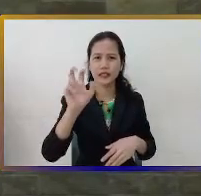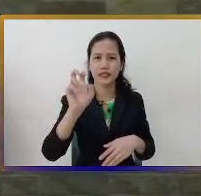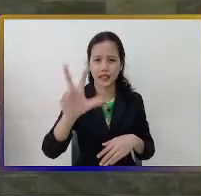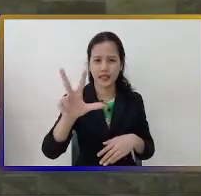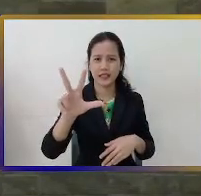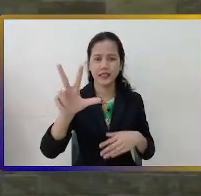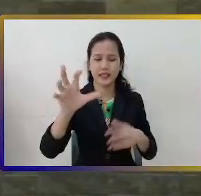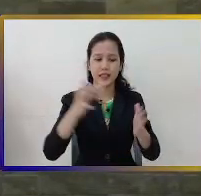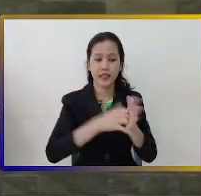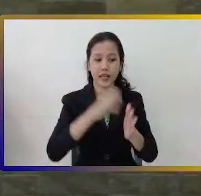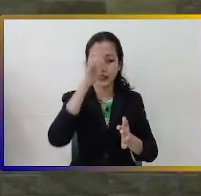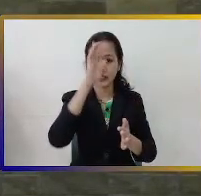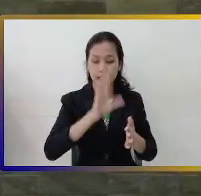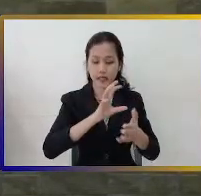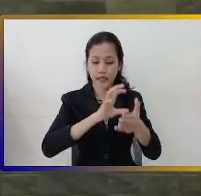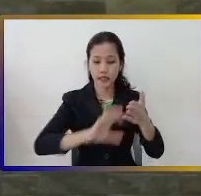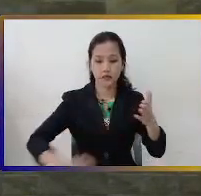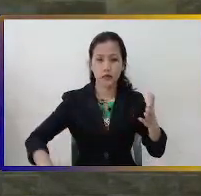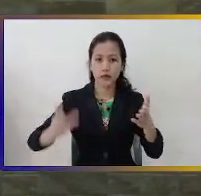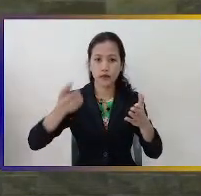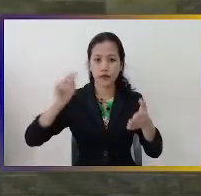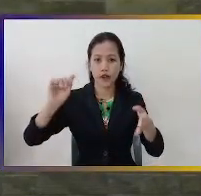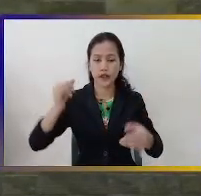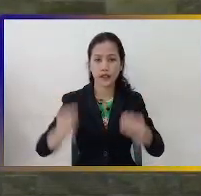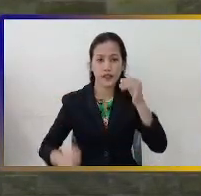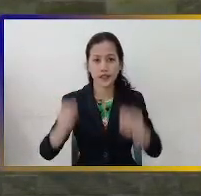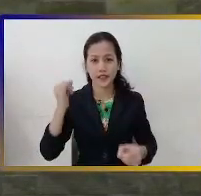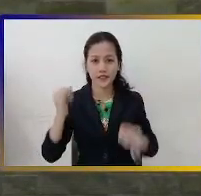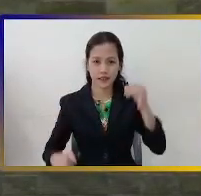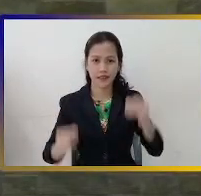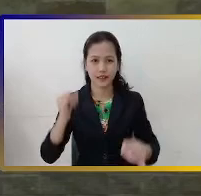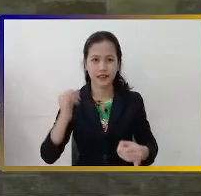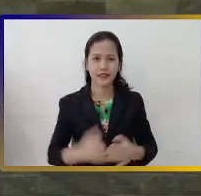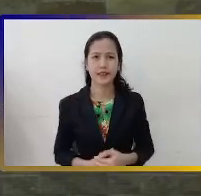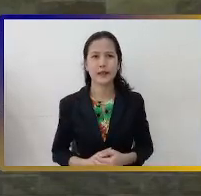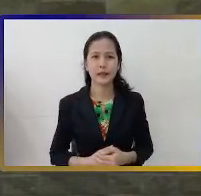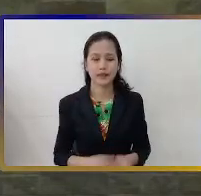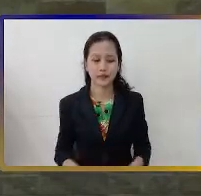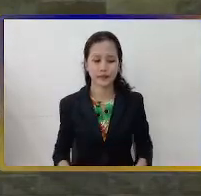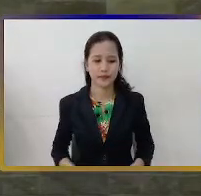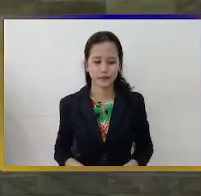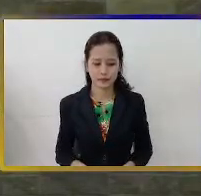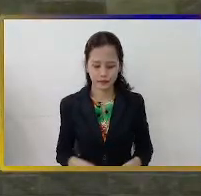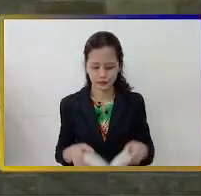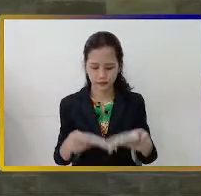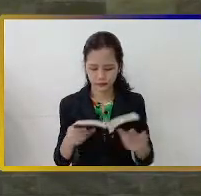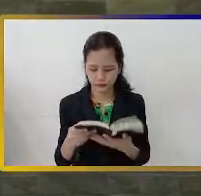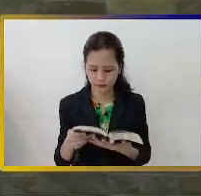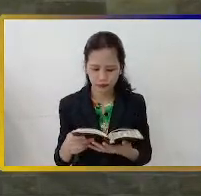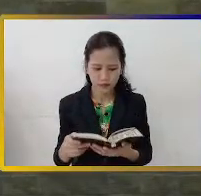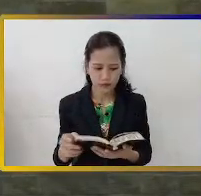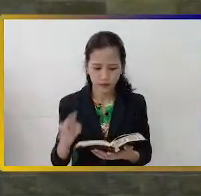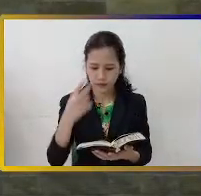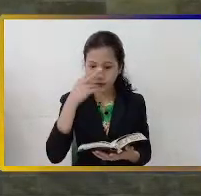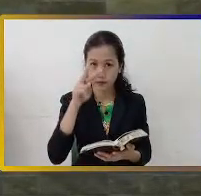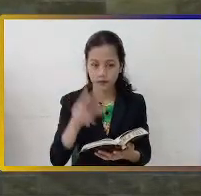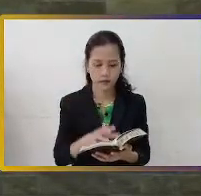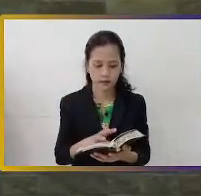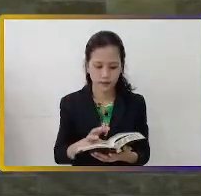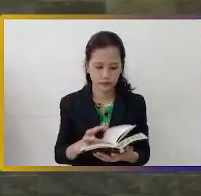will remove injustice. The breaker is come up before them. They have broken off and passed through the